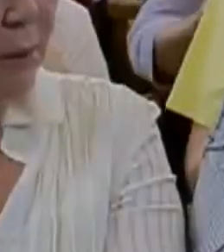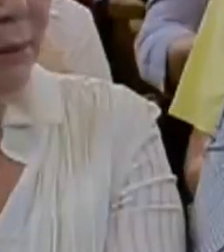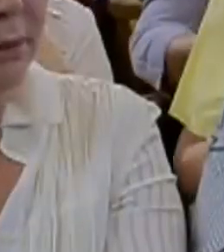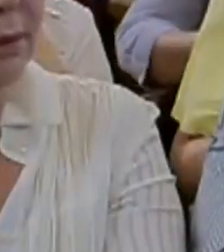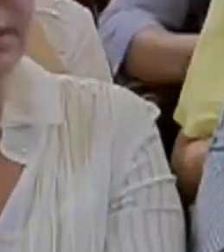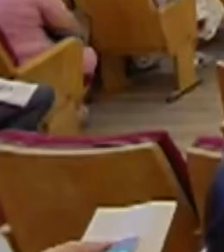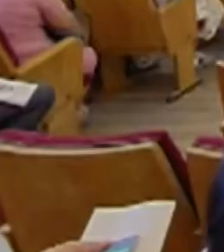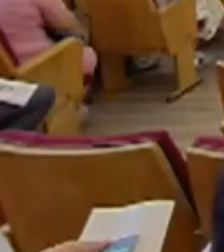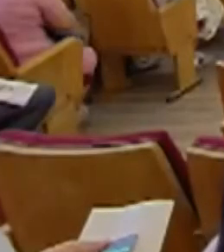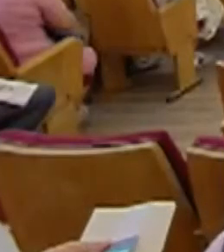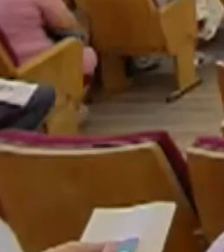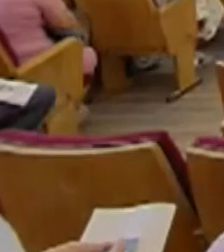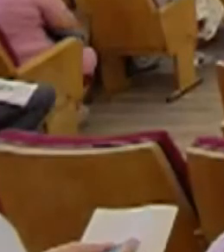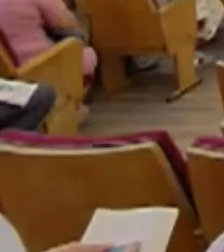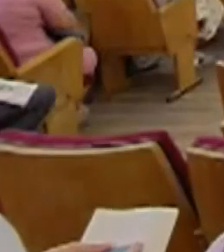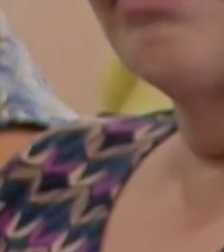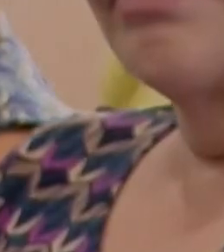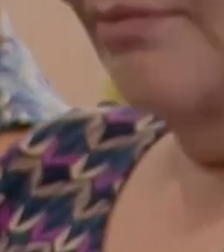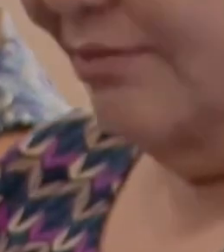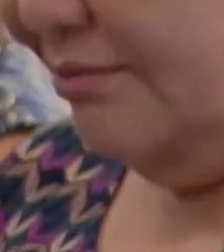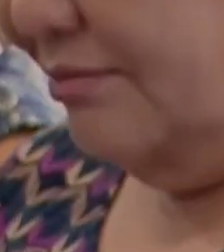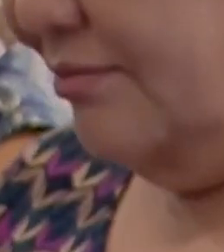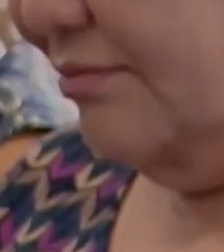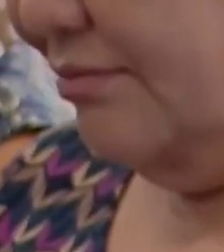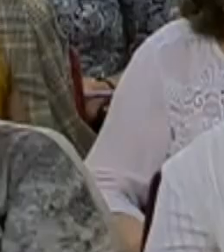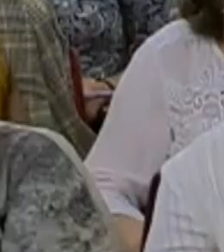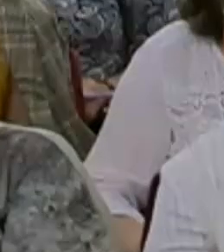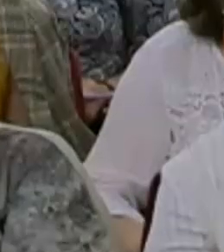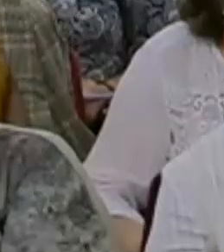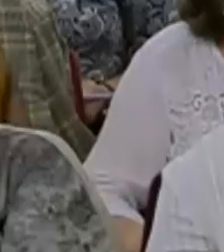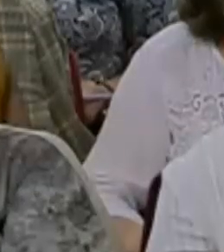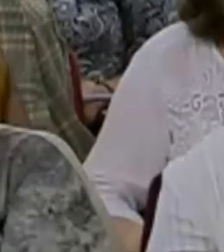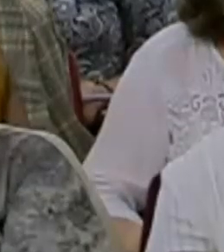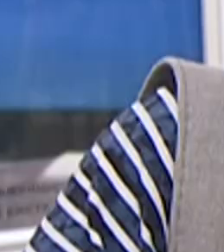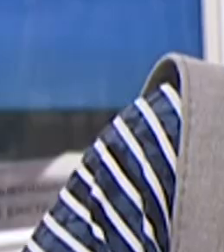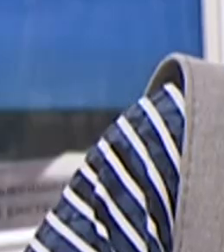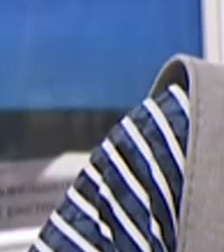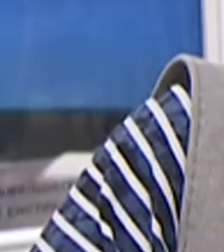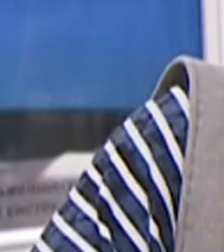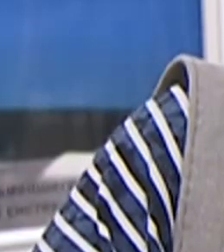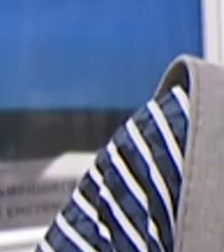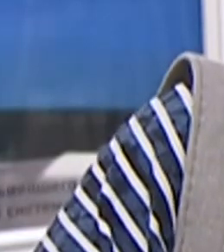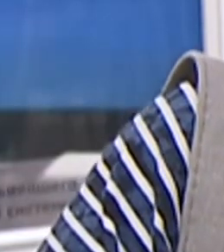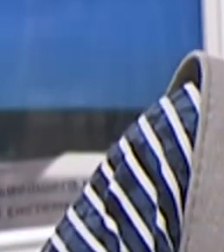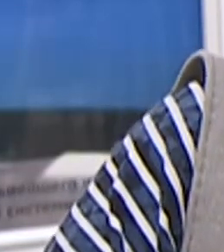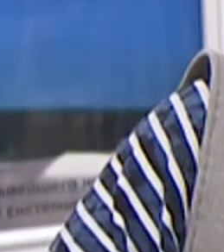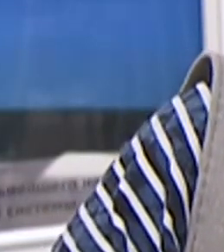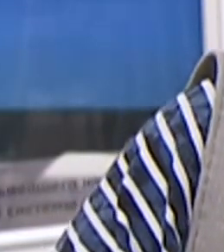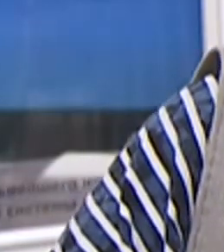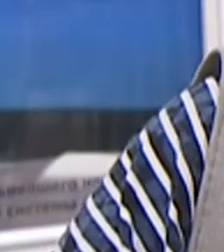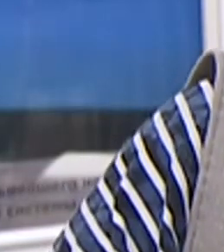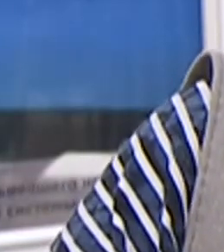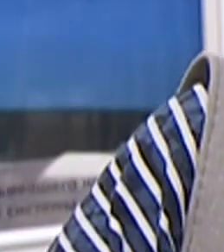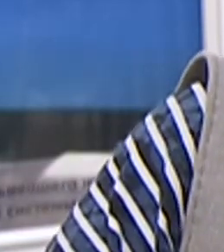Обновление троллейбусного парка, снос ветхого жилья. Что волнует жителей Алма-Алинского района? Зачастую тротуары не оборудованы